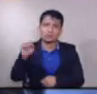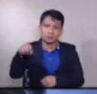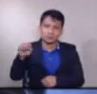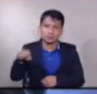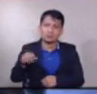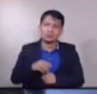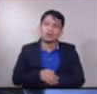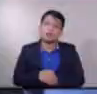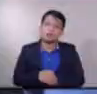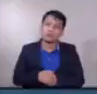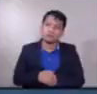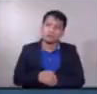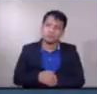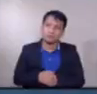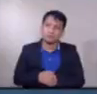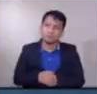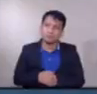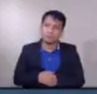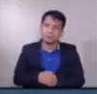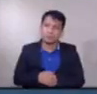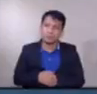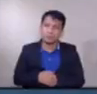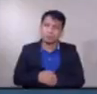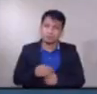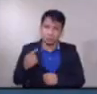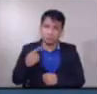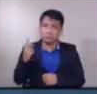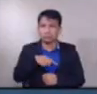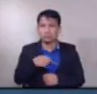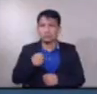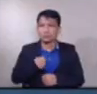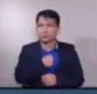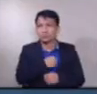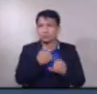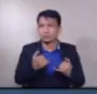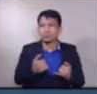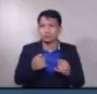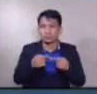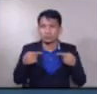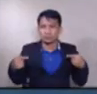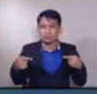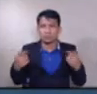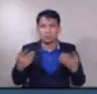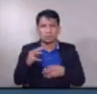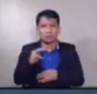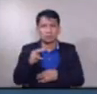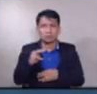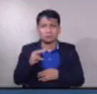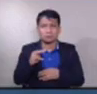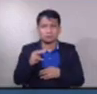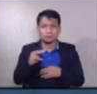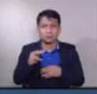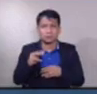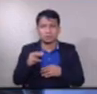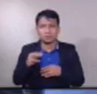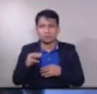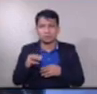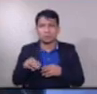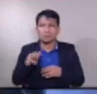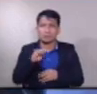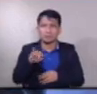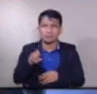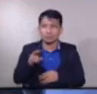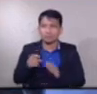big yes. Kung papalarin ka sa Senado, magiging bahagi ka ba ng oposisyon o ng mayorya? Ng